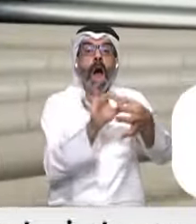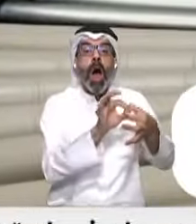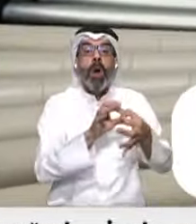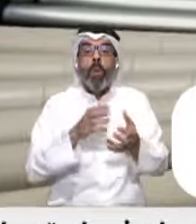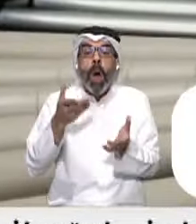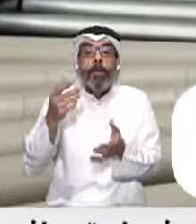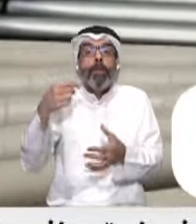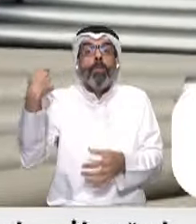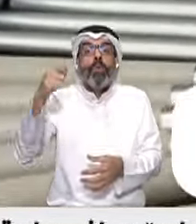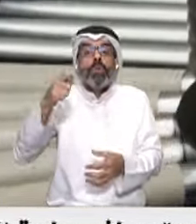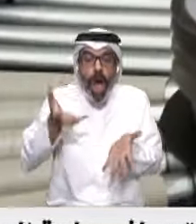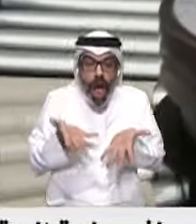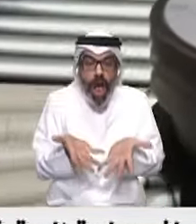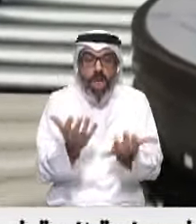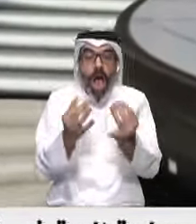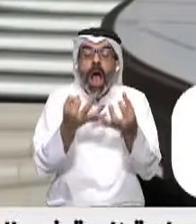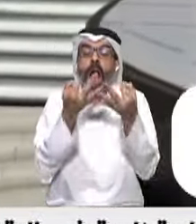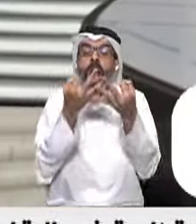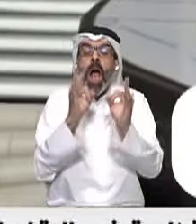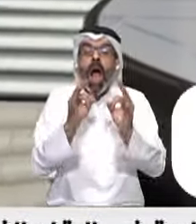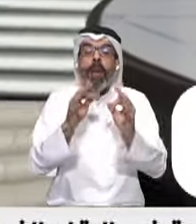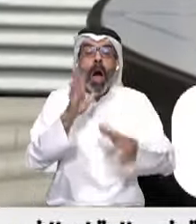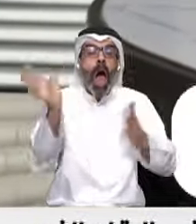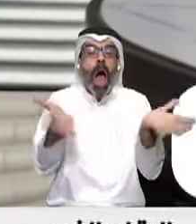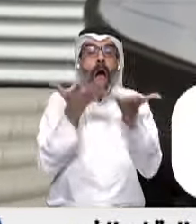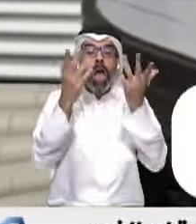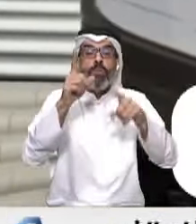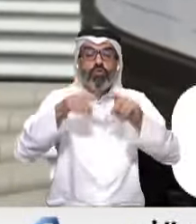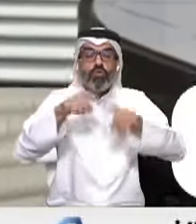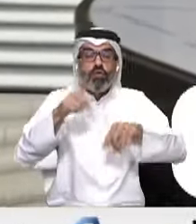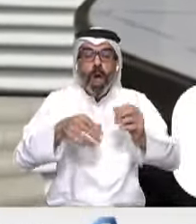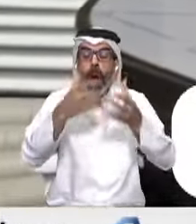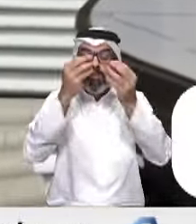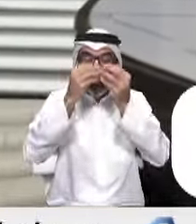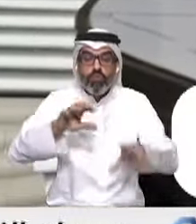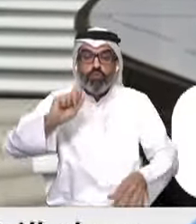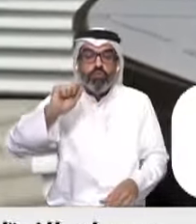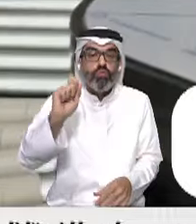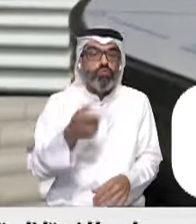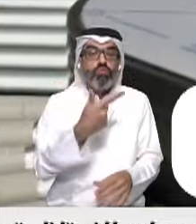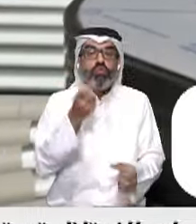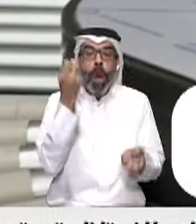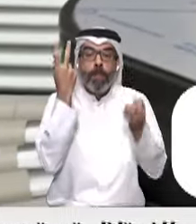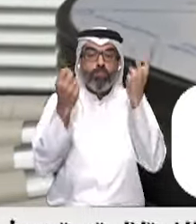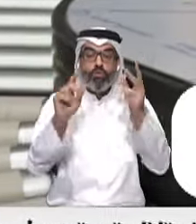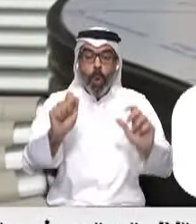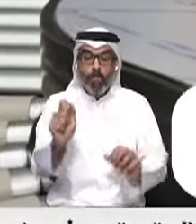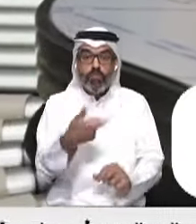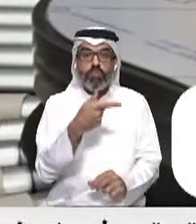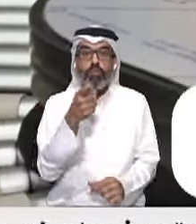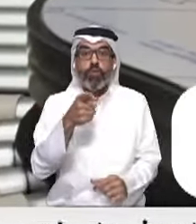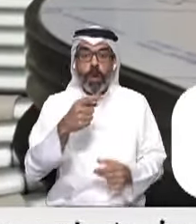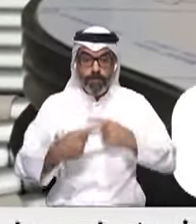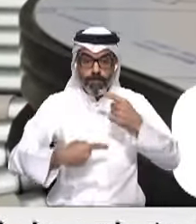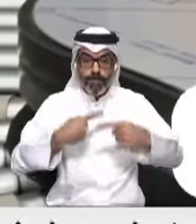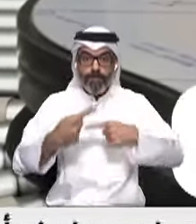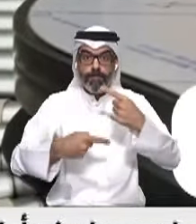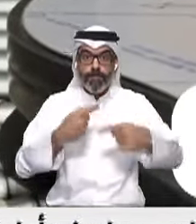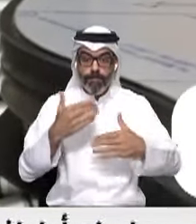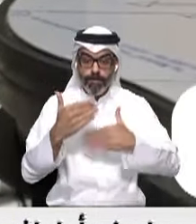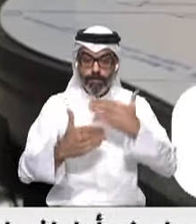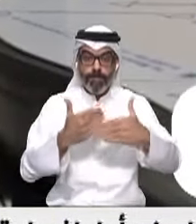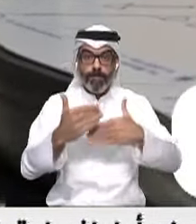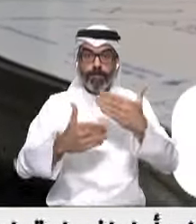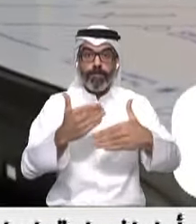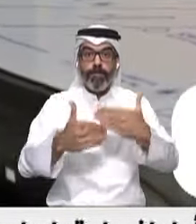العامه لديل كافه المعوقات التي قد تواجه تنفيذ المشروع ولتسريع وتيره العمل به بهدف تحقيق التقدم